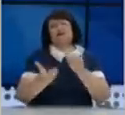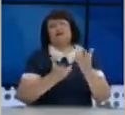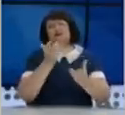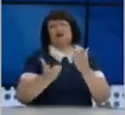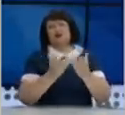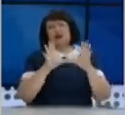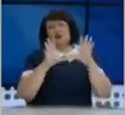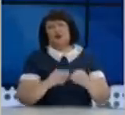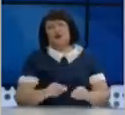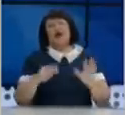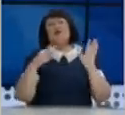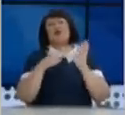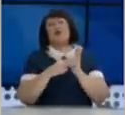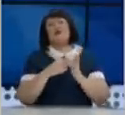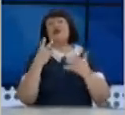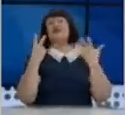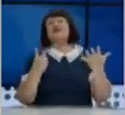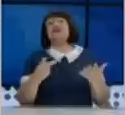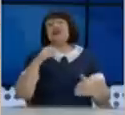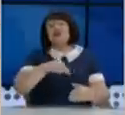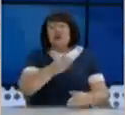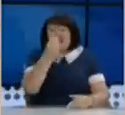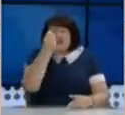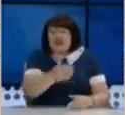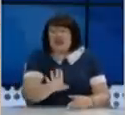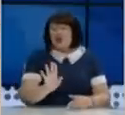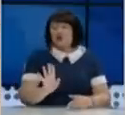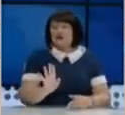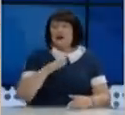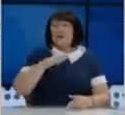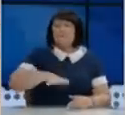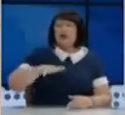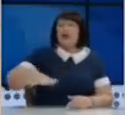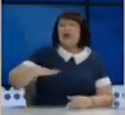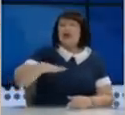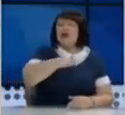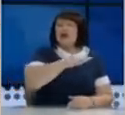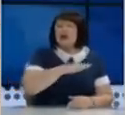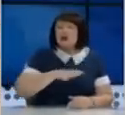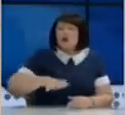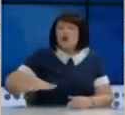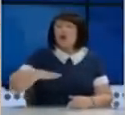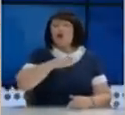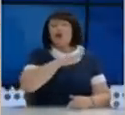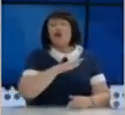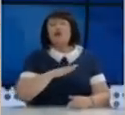πυρκαγιά του 2007. Ακόμη και περιοχές που μόλις είχαν αρχίσει να